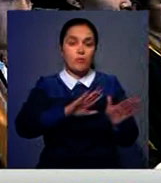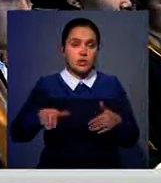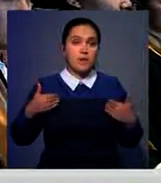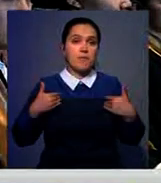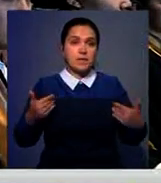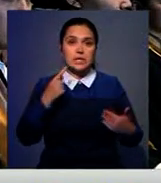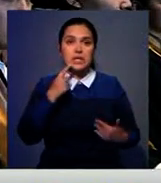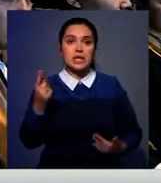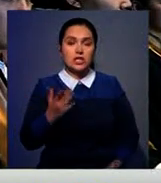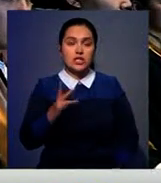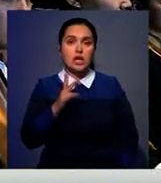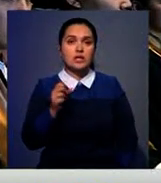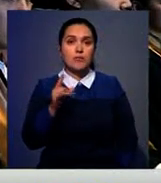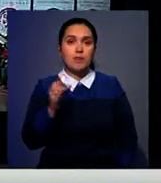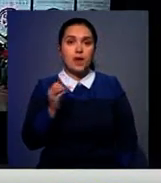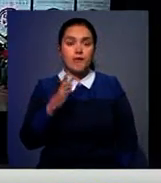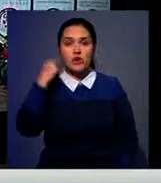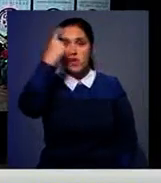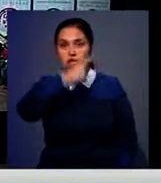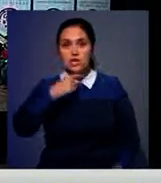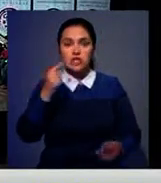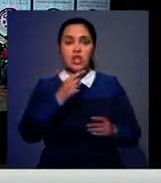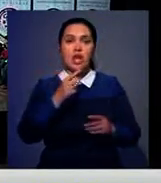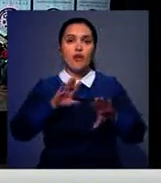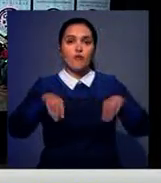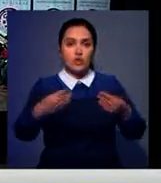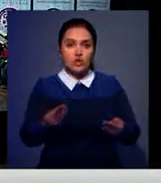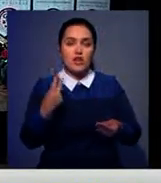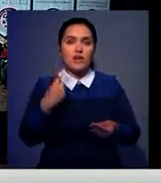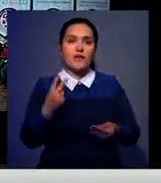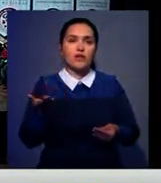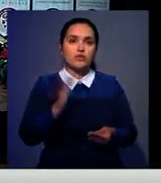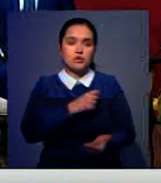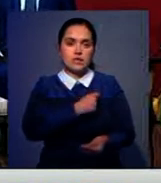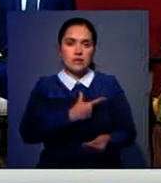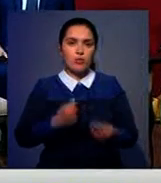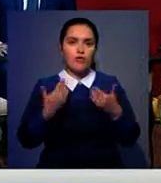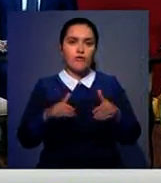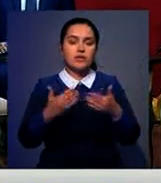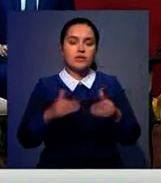поздравительной речи Нурсултан Назарбаев лично вручил 20 дипломов выпускникам вуза.